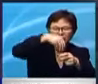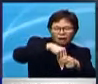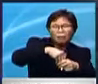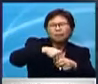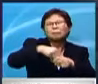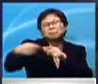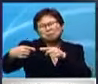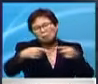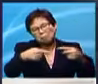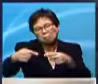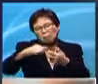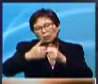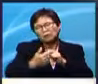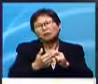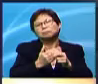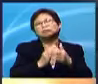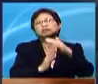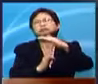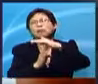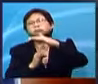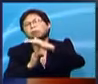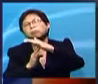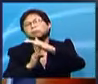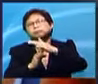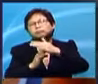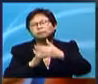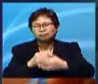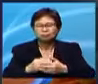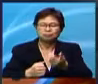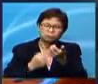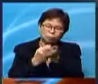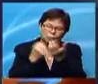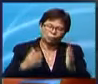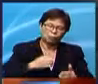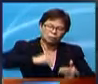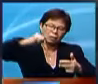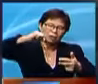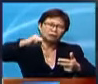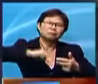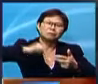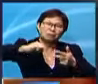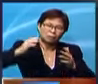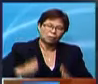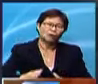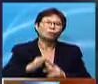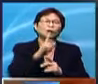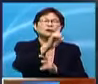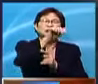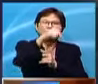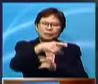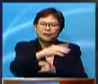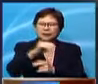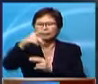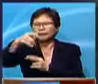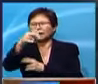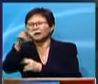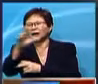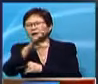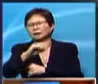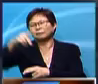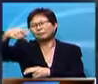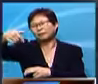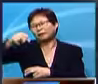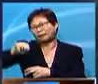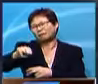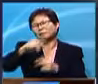banyak membantut proses jentera Parti pembangkang khususnya di antara dap PKR dan amanah